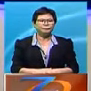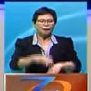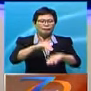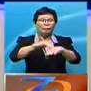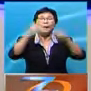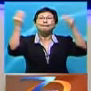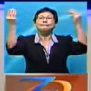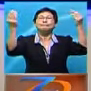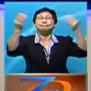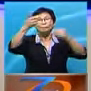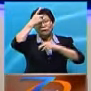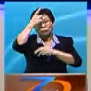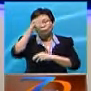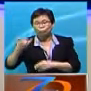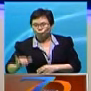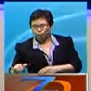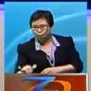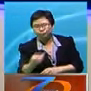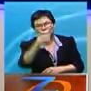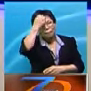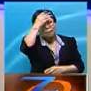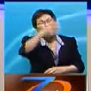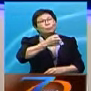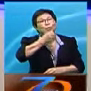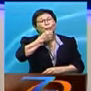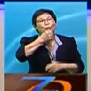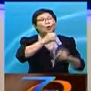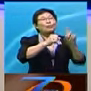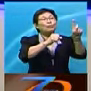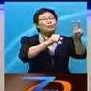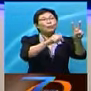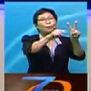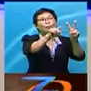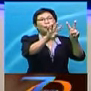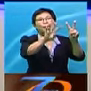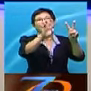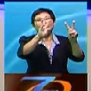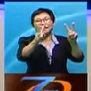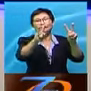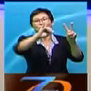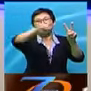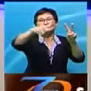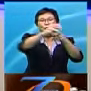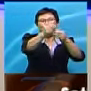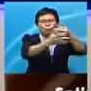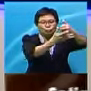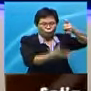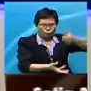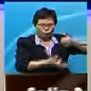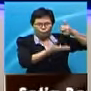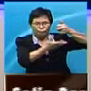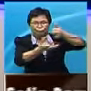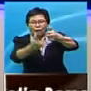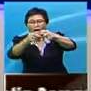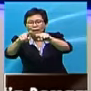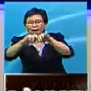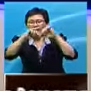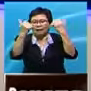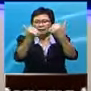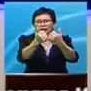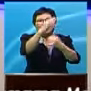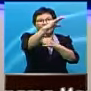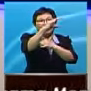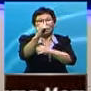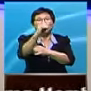Pada majlis sama, Datuk Seri Ismail Sabri mengumumkan sejumlah 2.46 juta ringgit disumbangkan pelbagai agensi dan